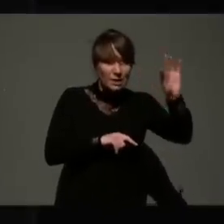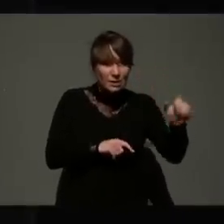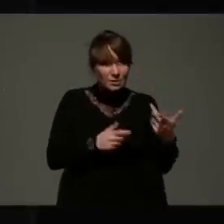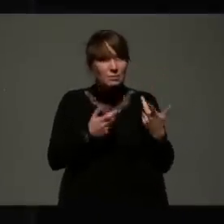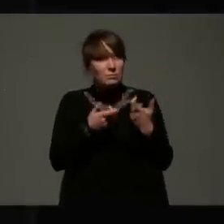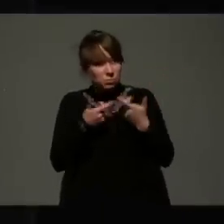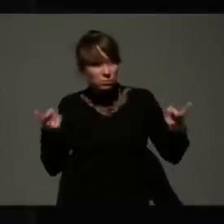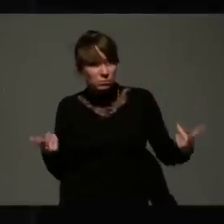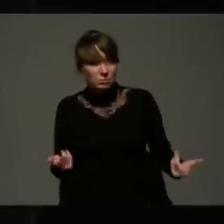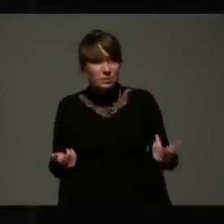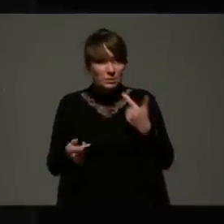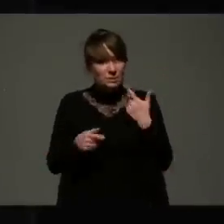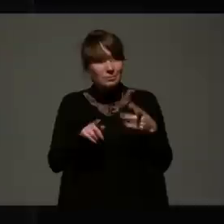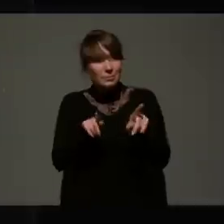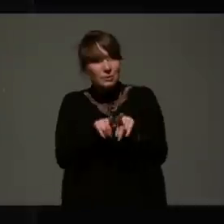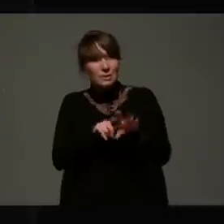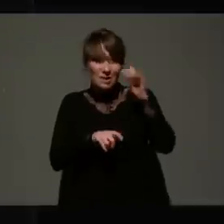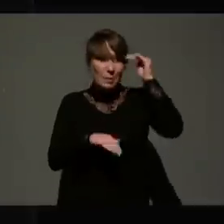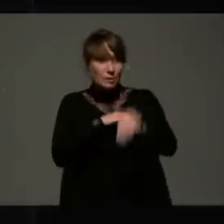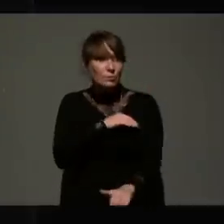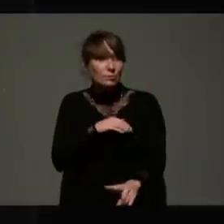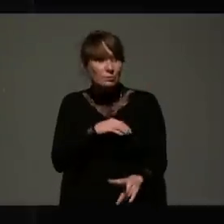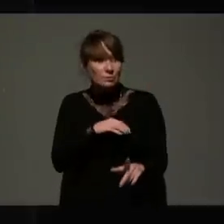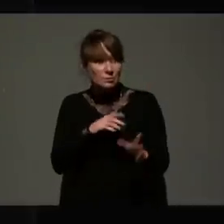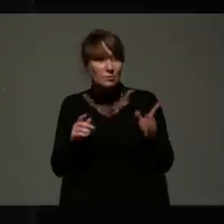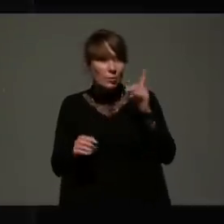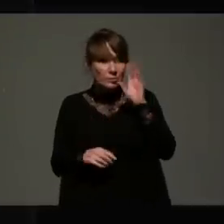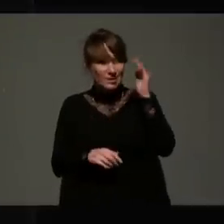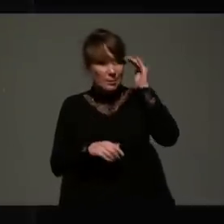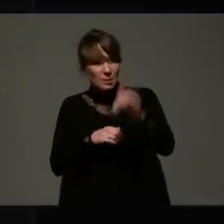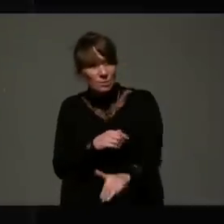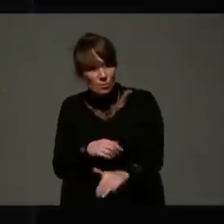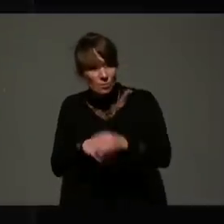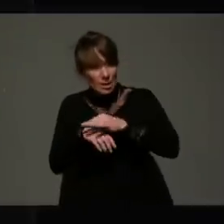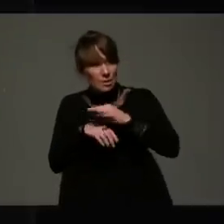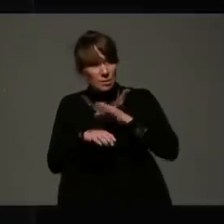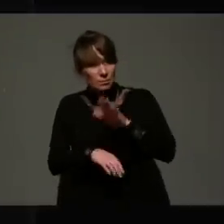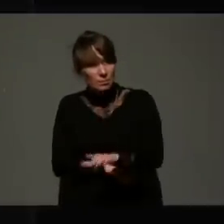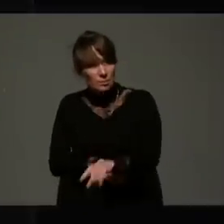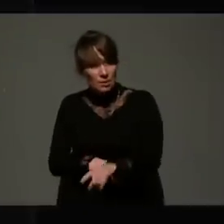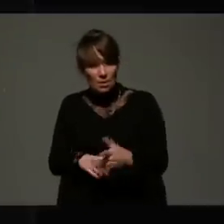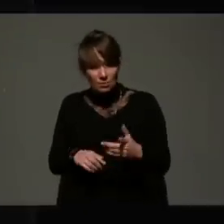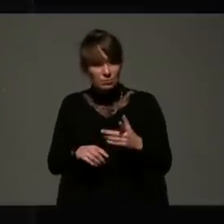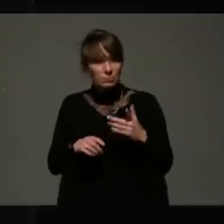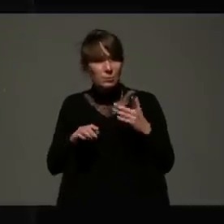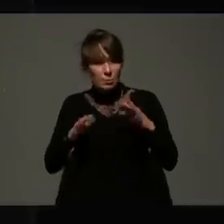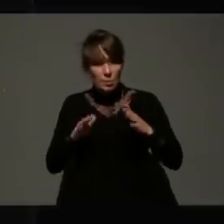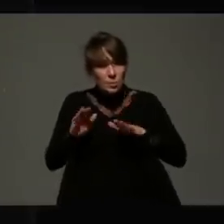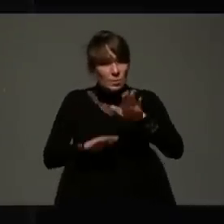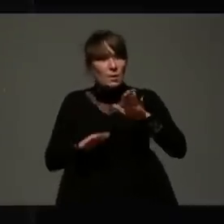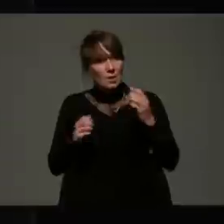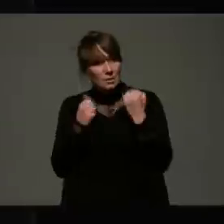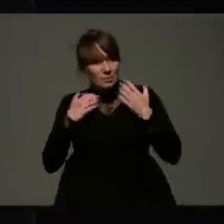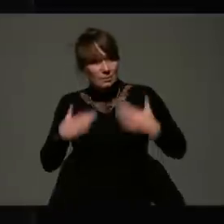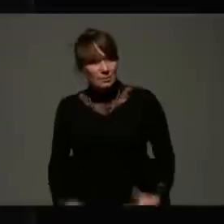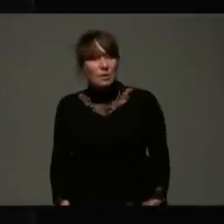maladies neurologiques, et notamment la dépression. Et un des meilleurs traitements de la dépression, c'est l'activité physique.